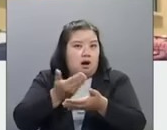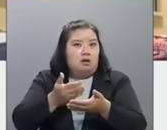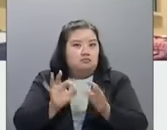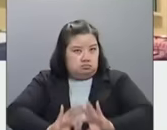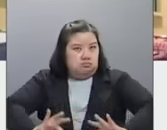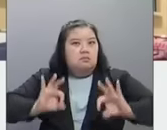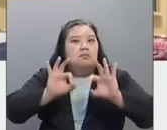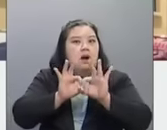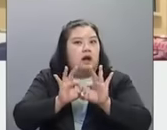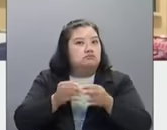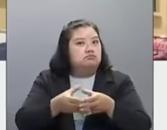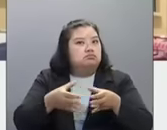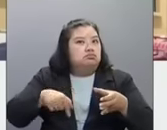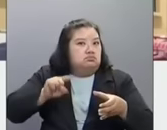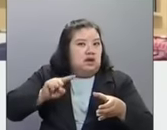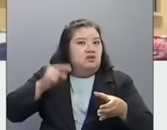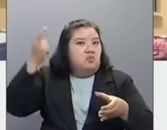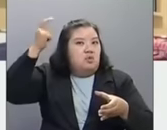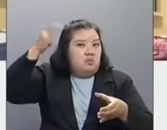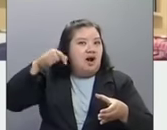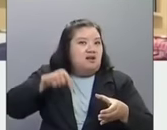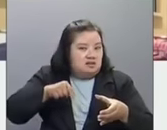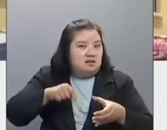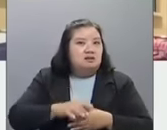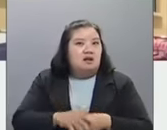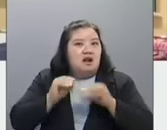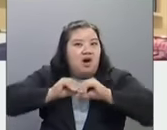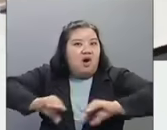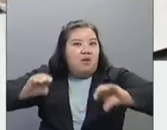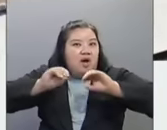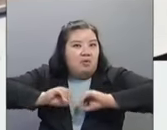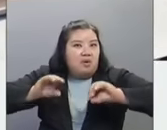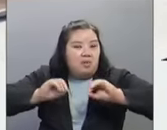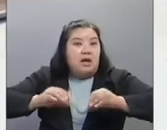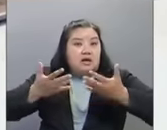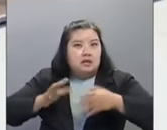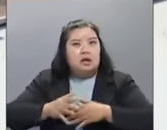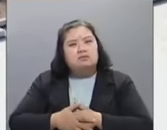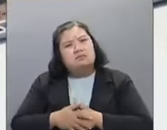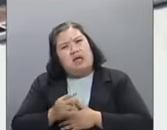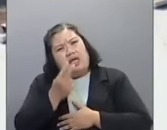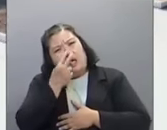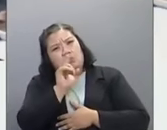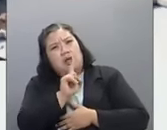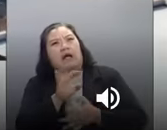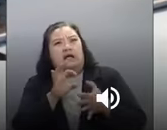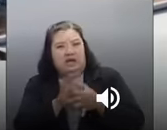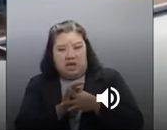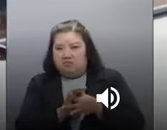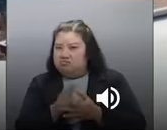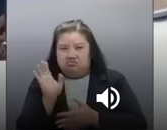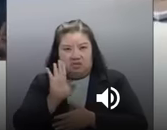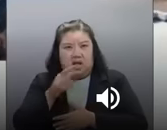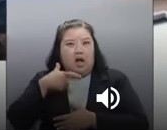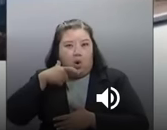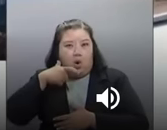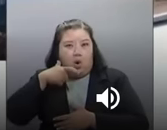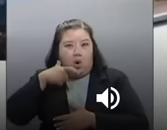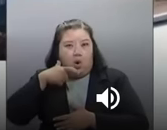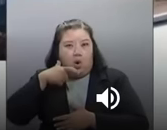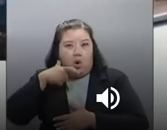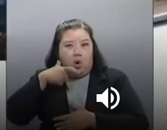ที่สำคัญที่สุดแห่งหนึ่งของเมียนมาค่ะแต่ถ้าไปดูในสภาพความเป็นจริงที่นี่กลายเป็นฐานสแกมเมอร์กลุ่มพนัน